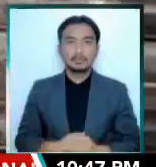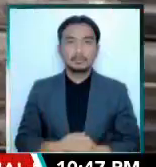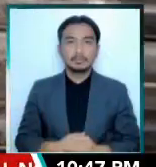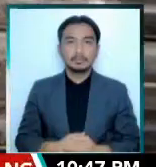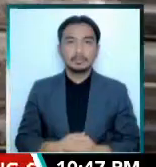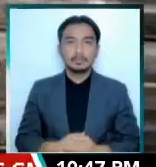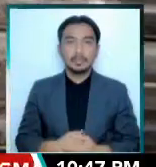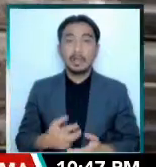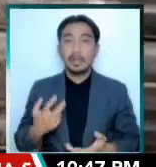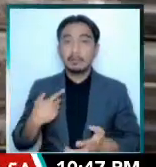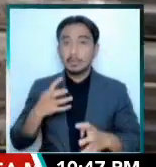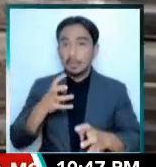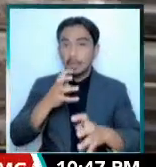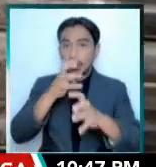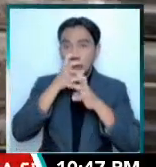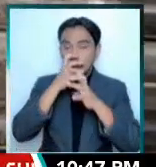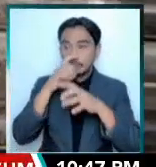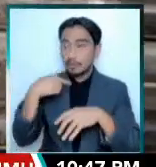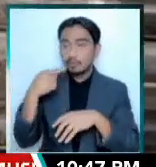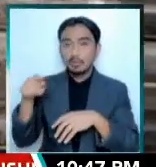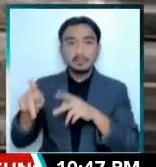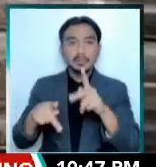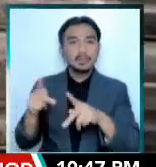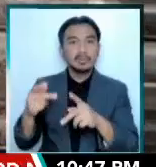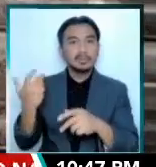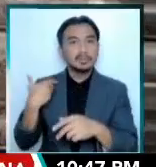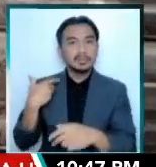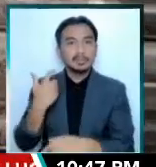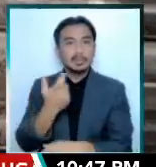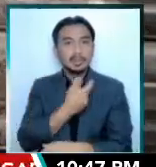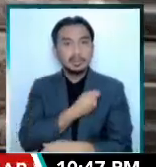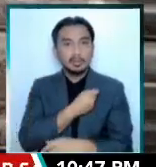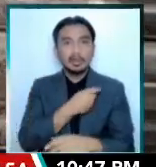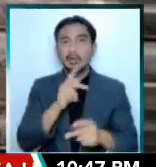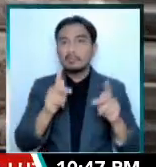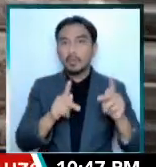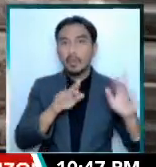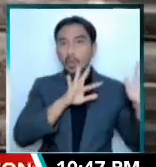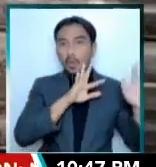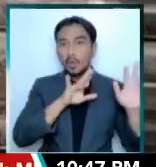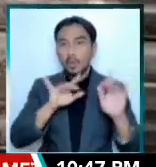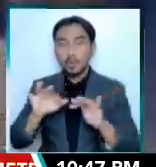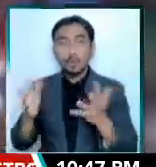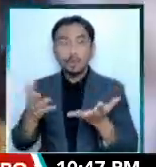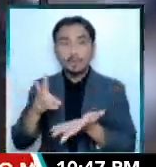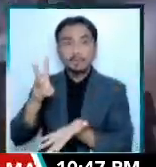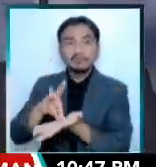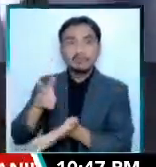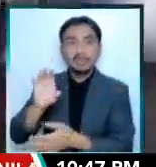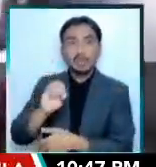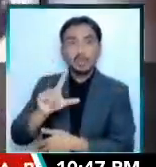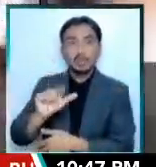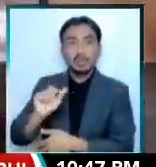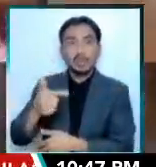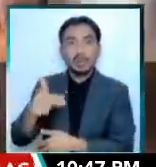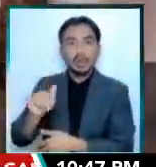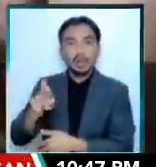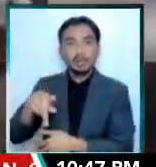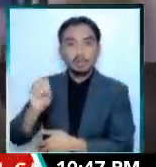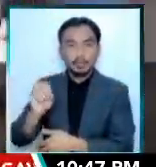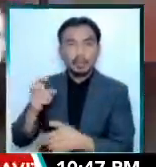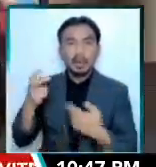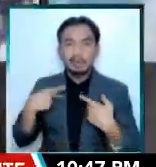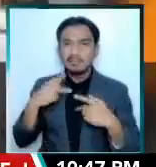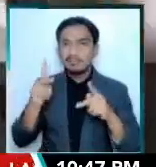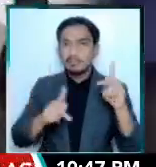paghihigpit sa mga hindi bakunado, dinagsang ilang vaccination sites sa Olongapo City. Sa labas ng Columban College, nagkumpulan